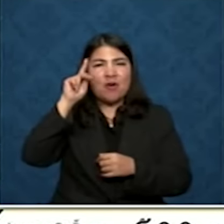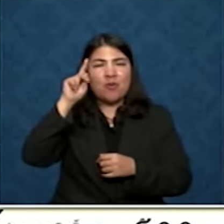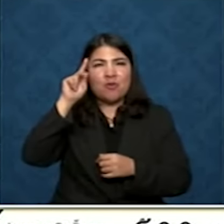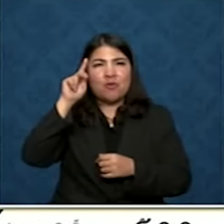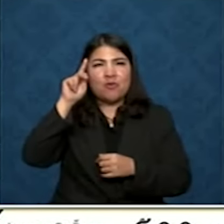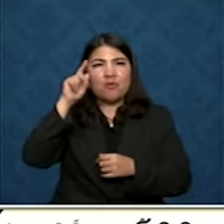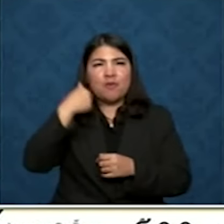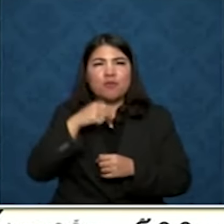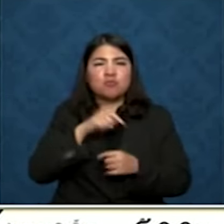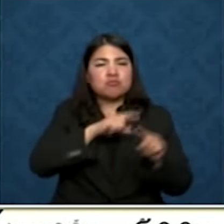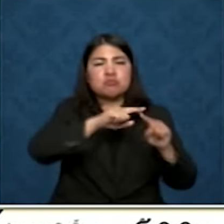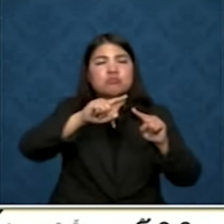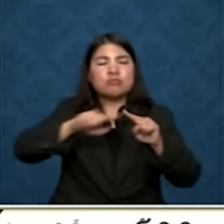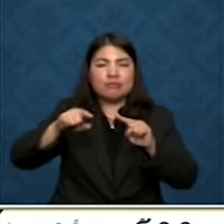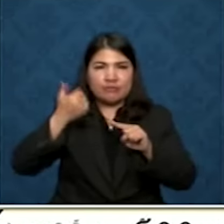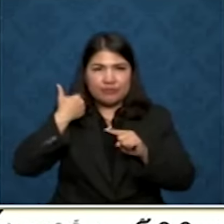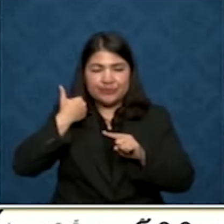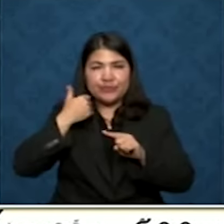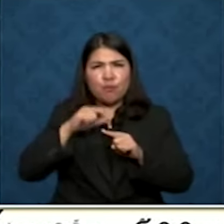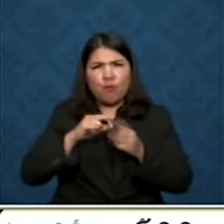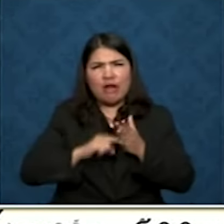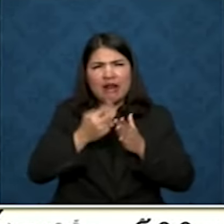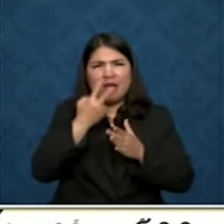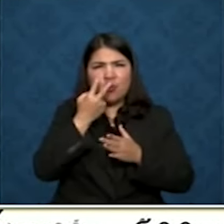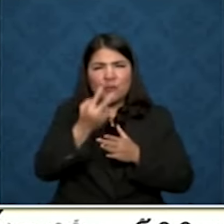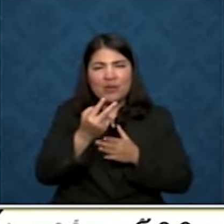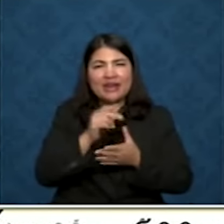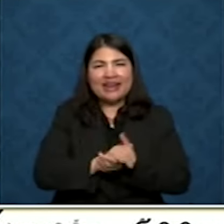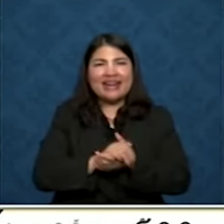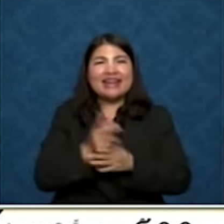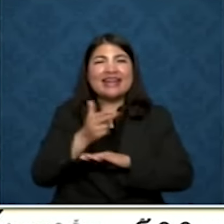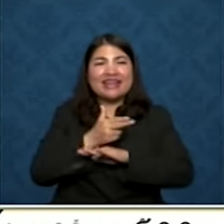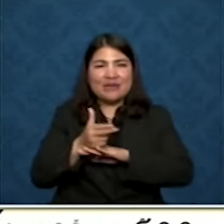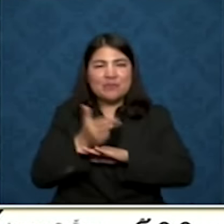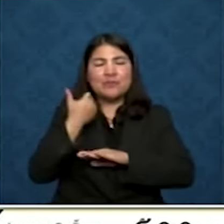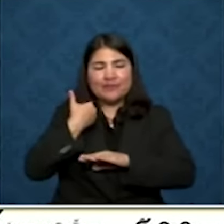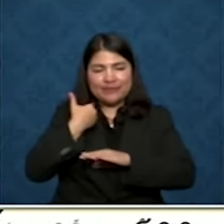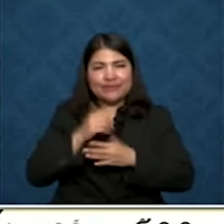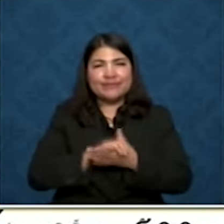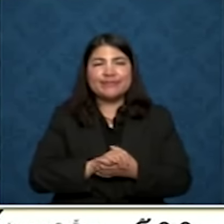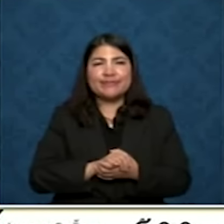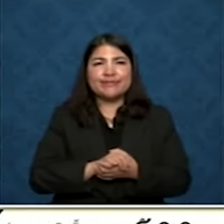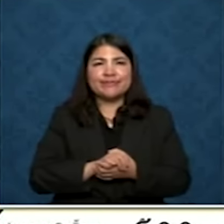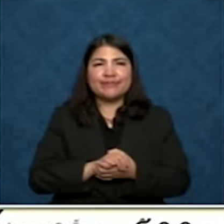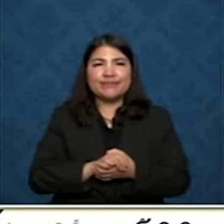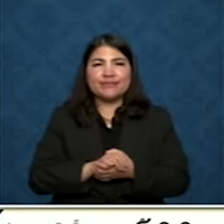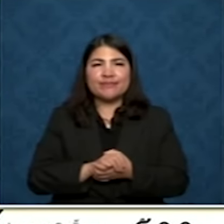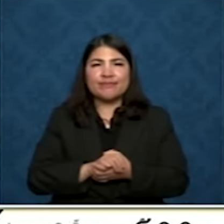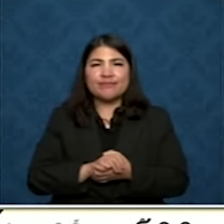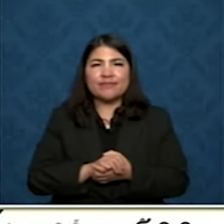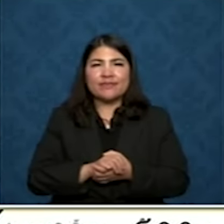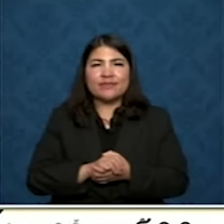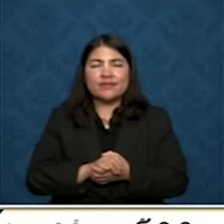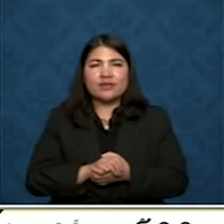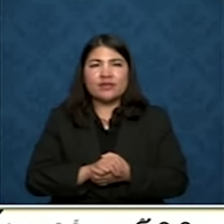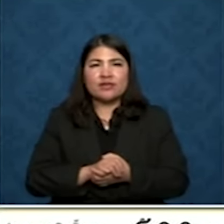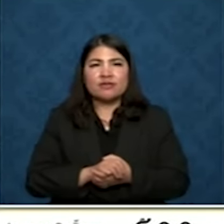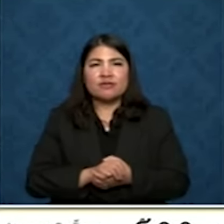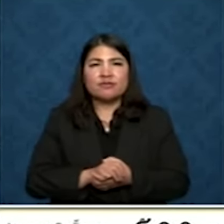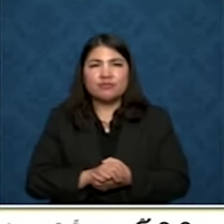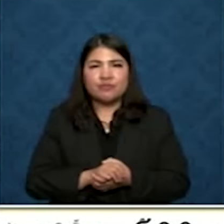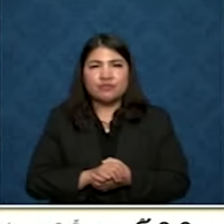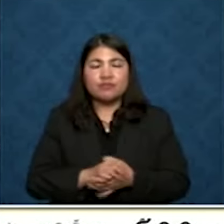มติชนก็มีจริงๆครั้งแรกที่ผมเห็นผมเห็นในคลิปทปนวสด้วยซ้ำนะครับอ้าแซวผมอีกนะครับใน